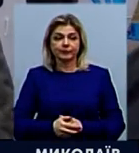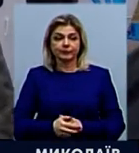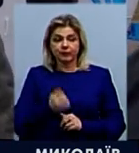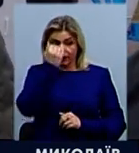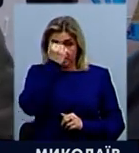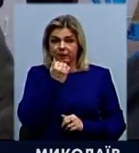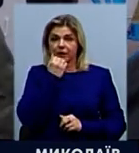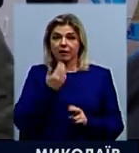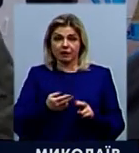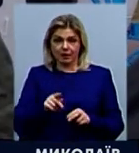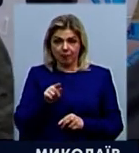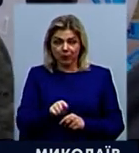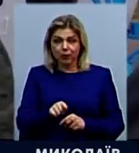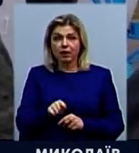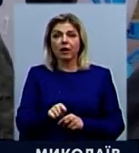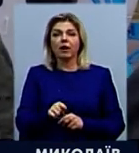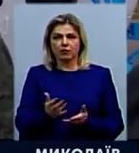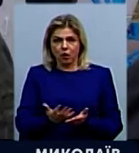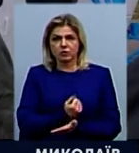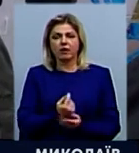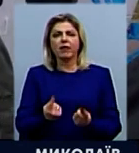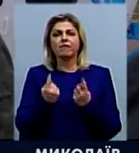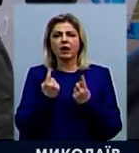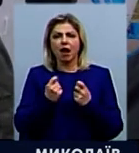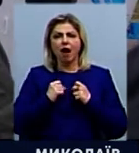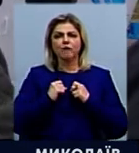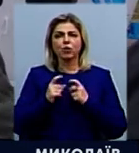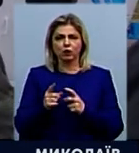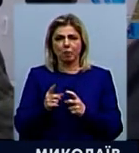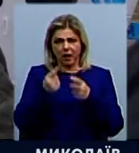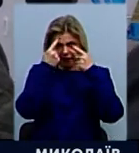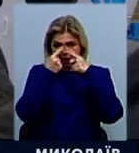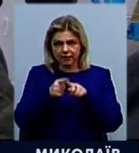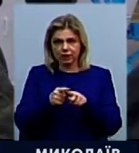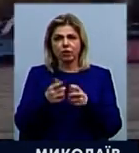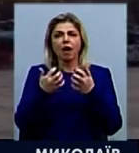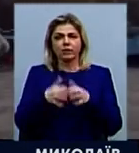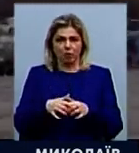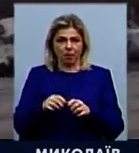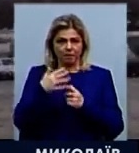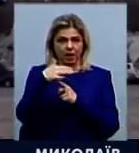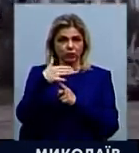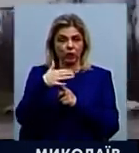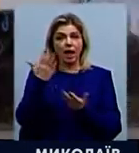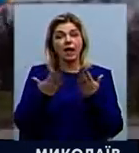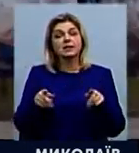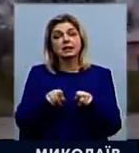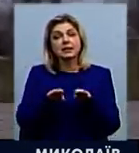завдяки цьому досягнута велика автономність, технічна автономність вертольоту. Якщо